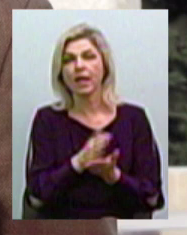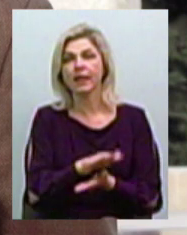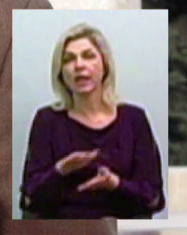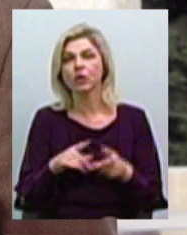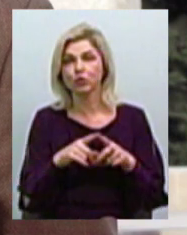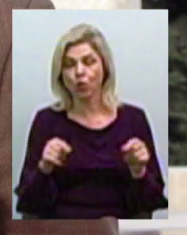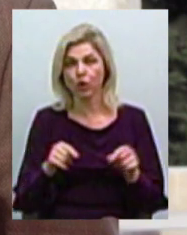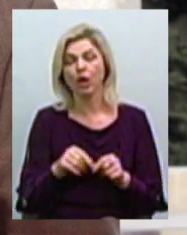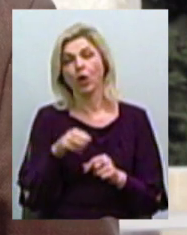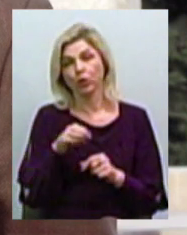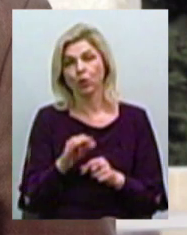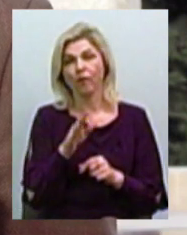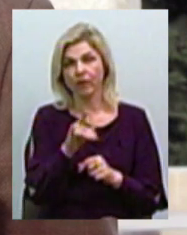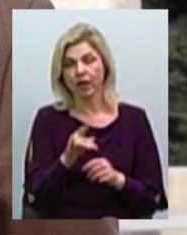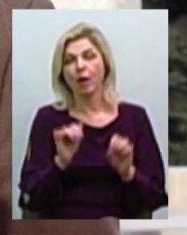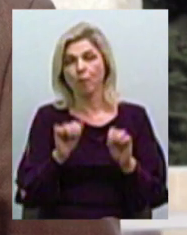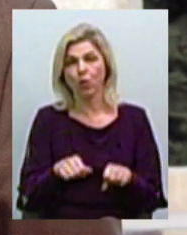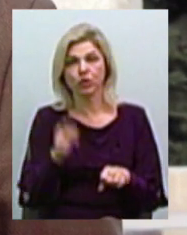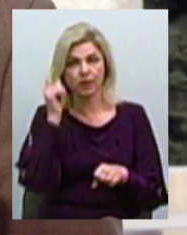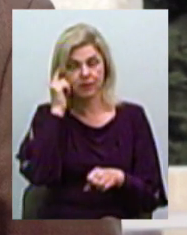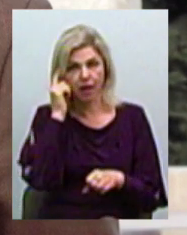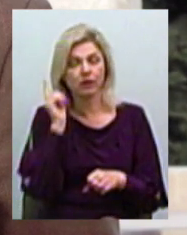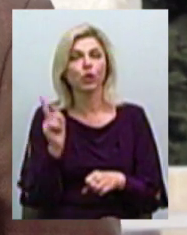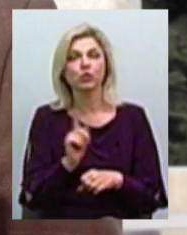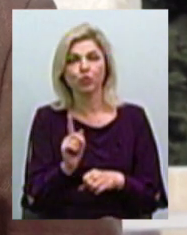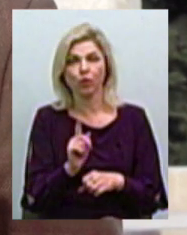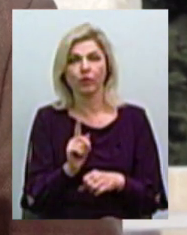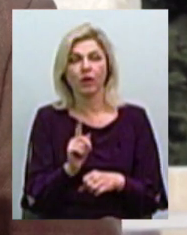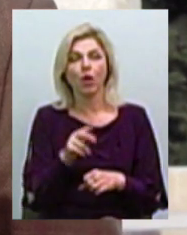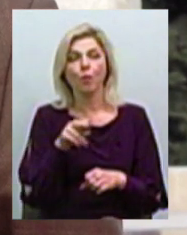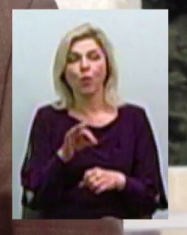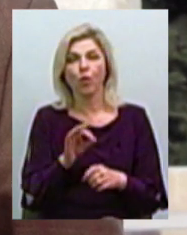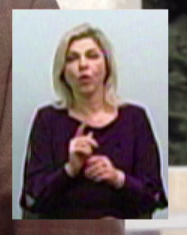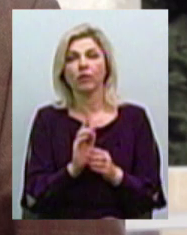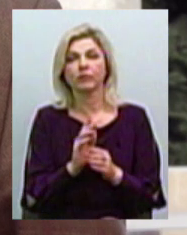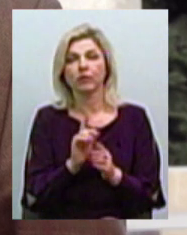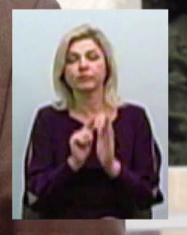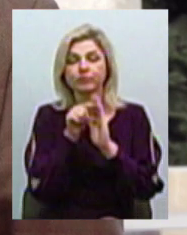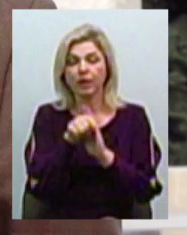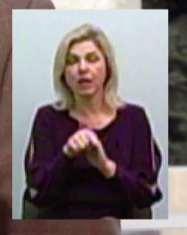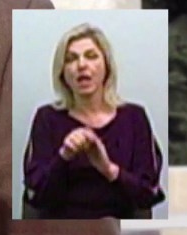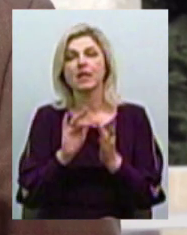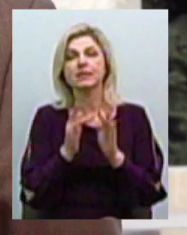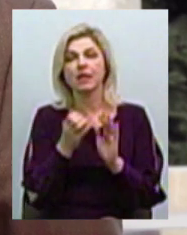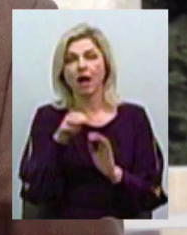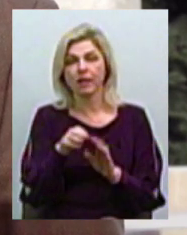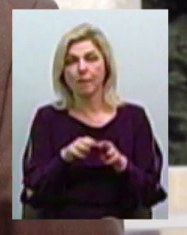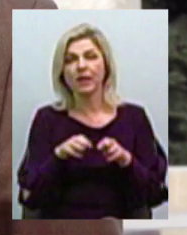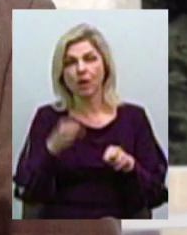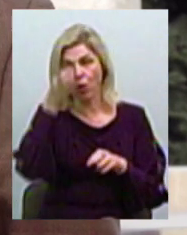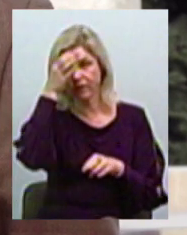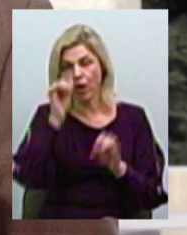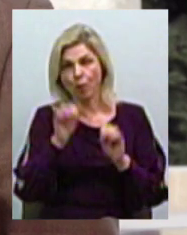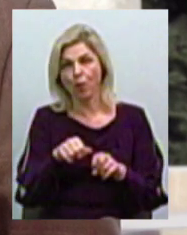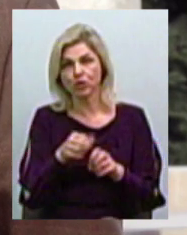ви, очевидно, можете знати, що за посиланням на сайті Міністерства освіти можна завантажити свій